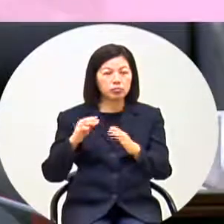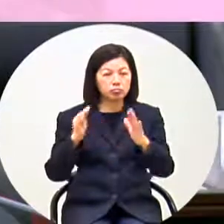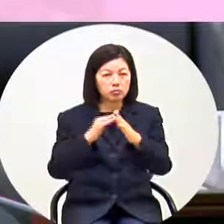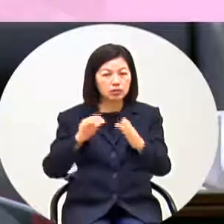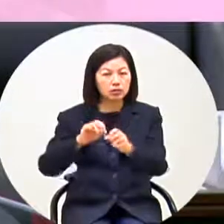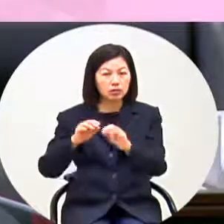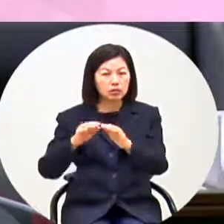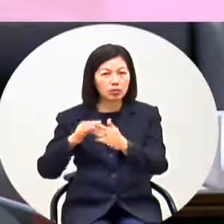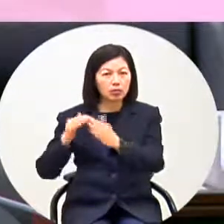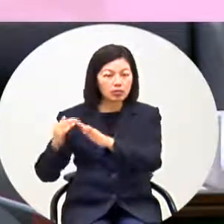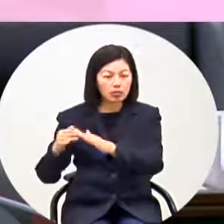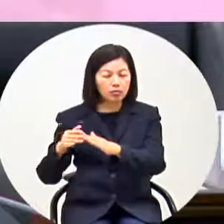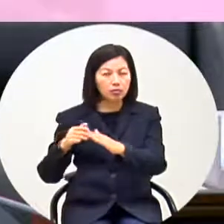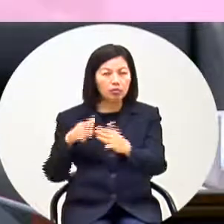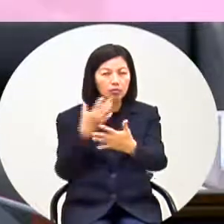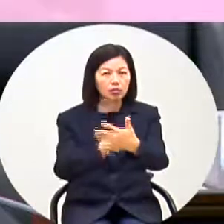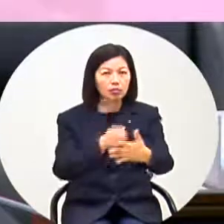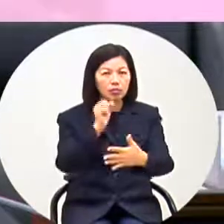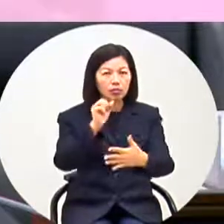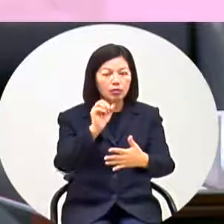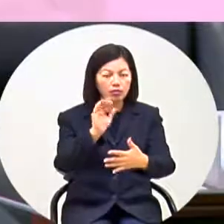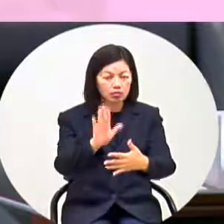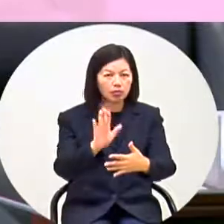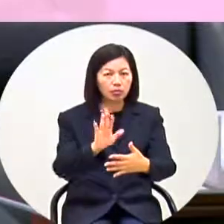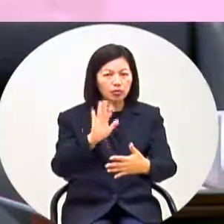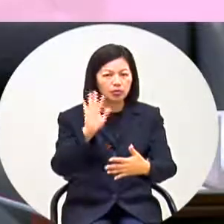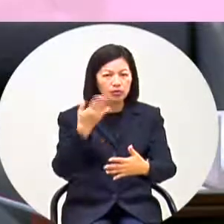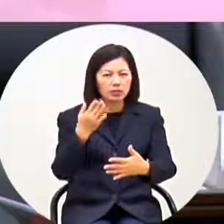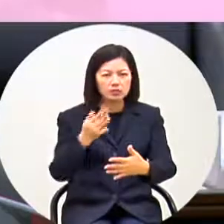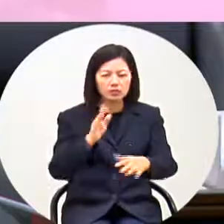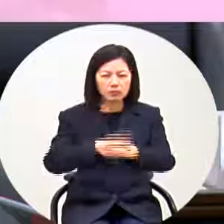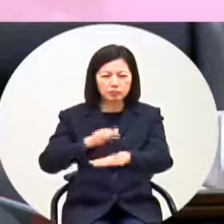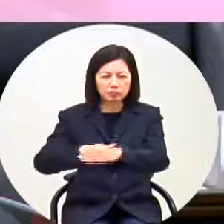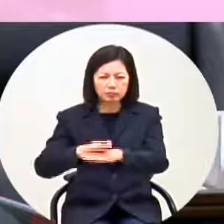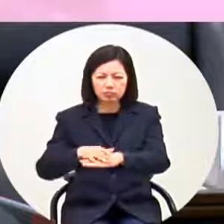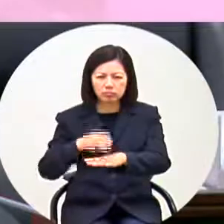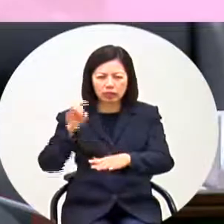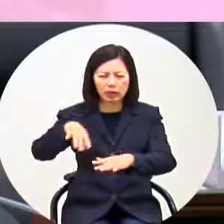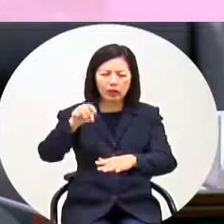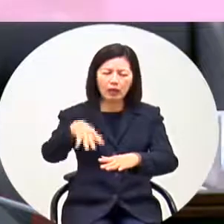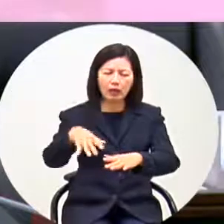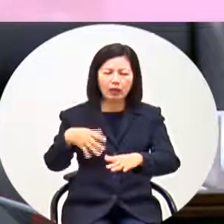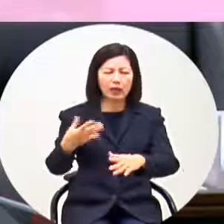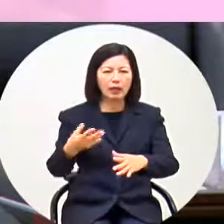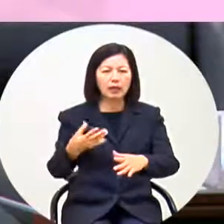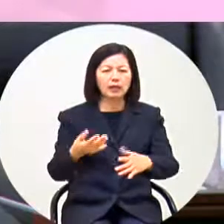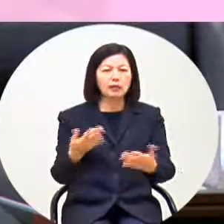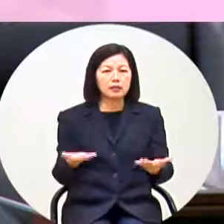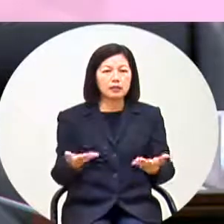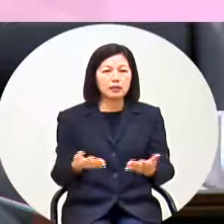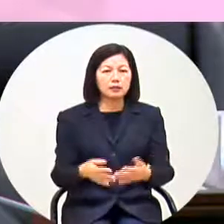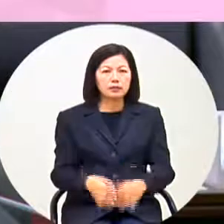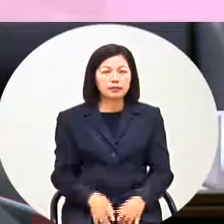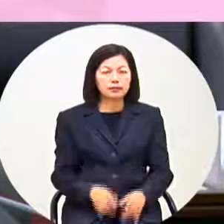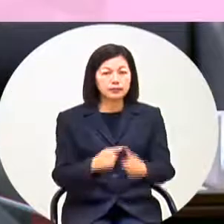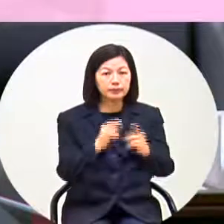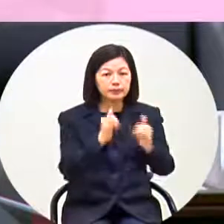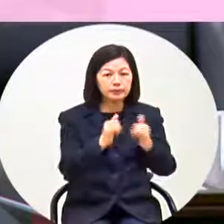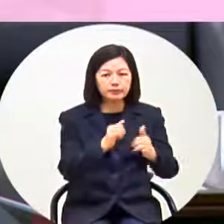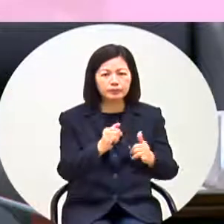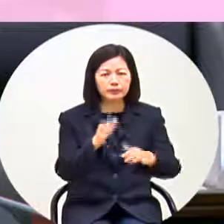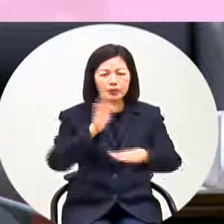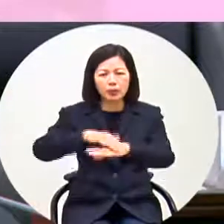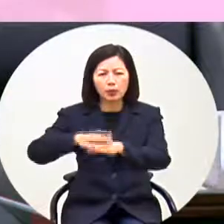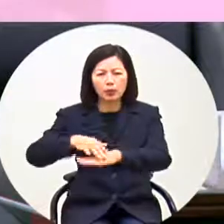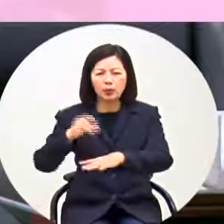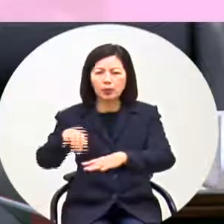点睛的一个高手哦，那这个高手在民间到现在本席还